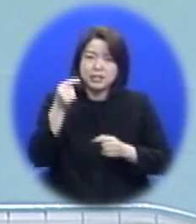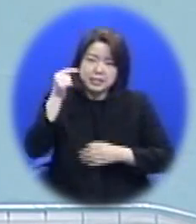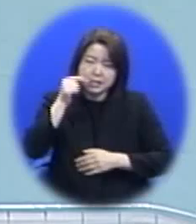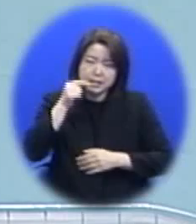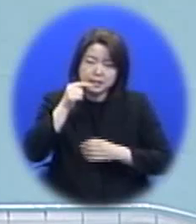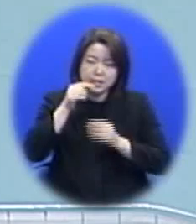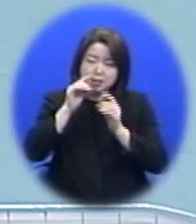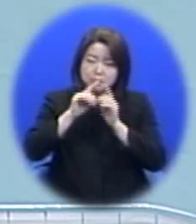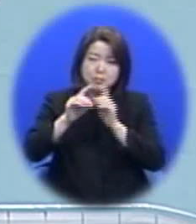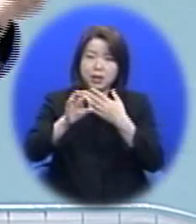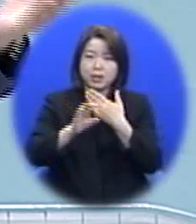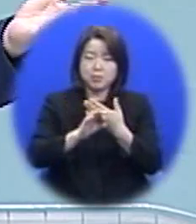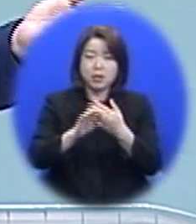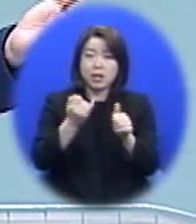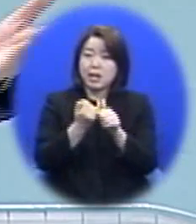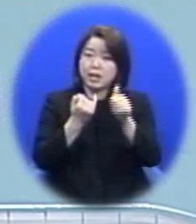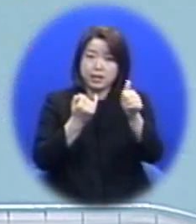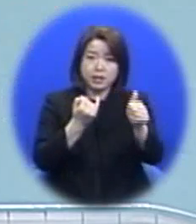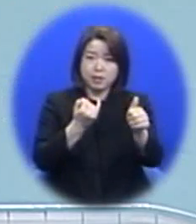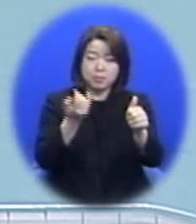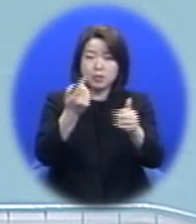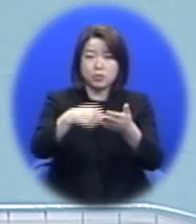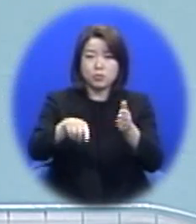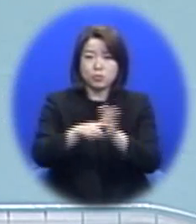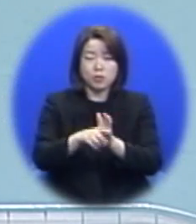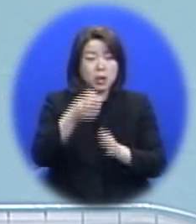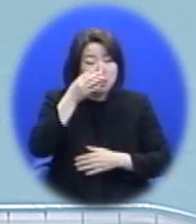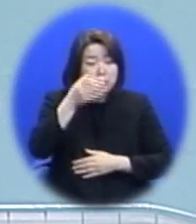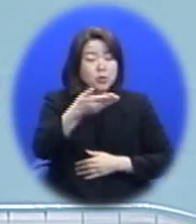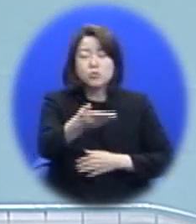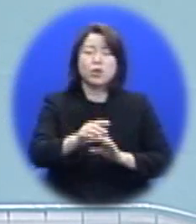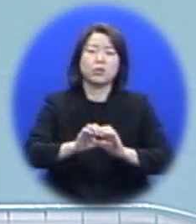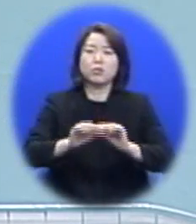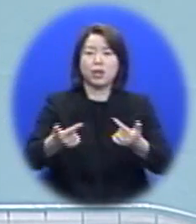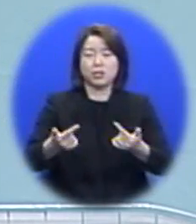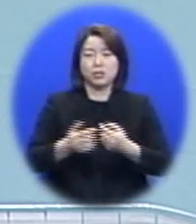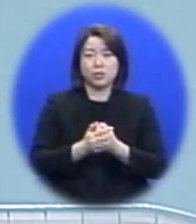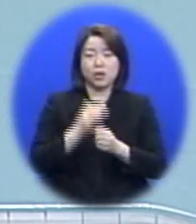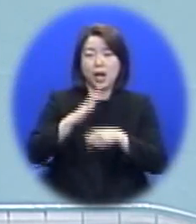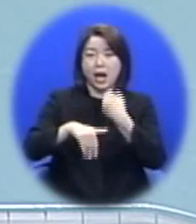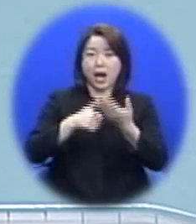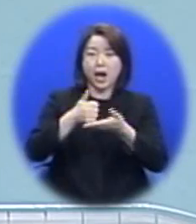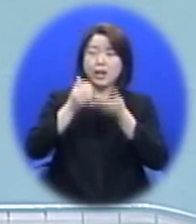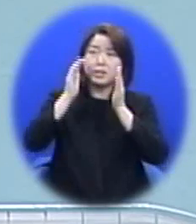남편을 향하여 보여주려고 하는 게 아닙니다. 하나님을 향하여